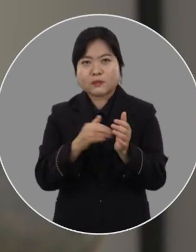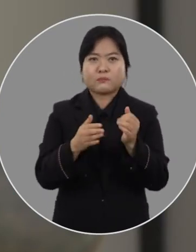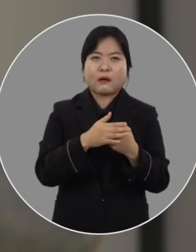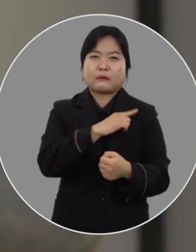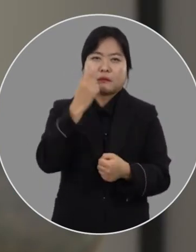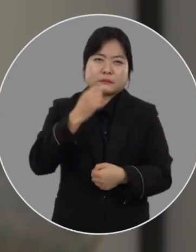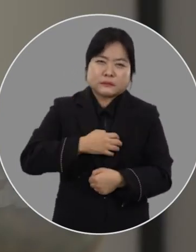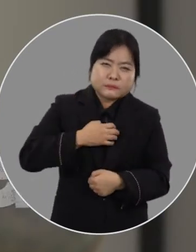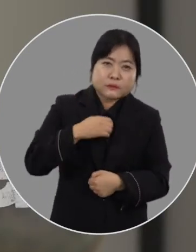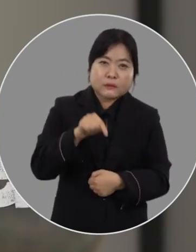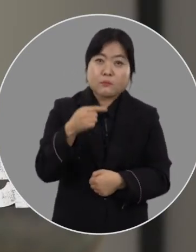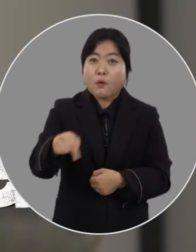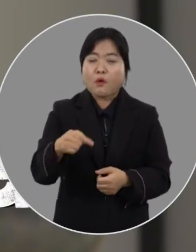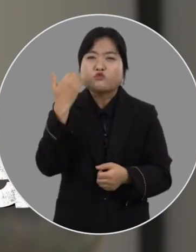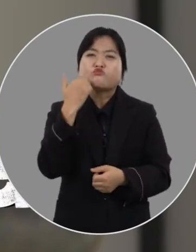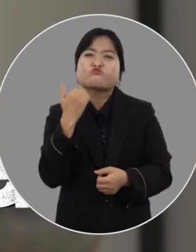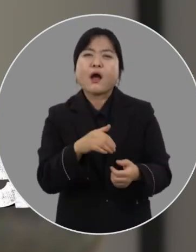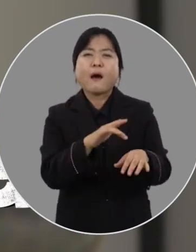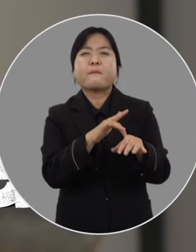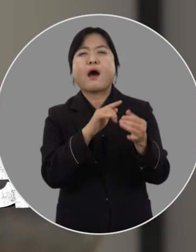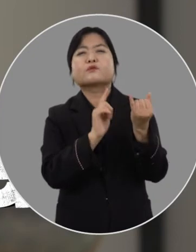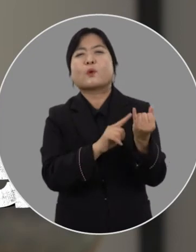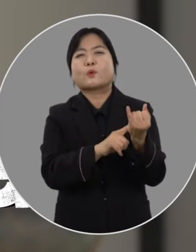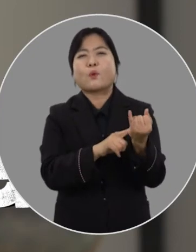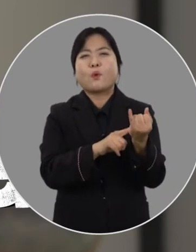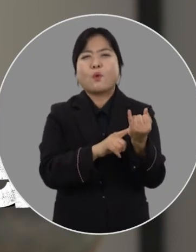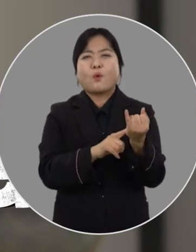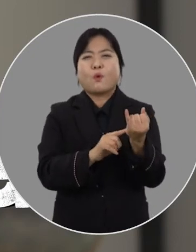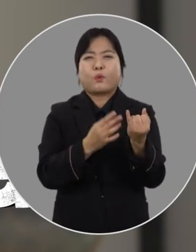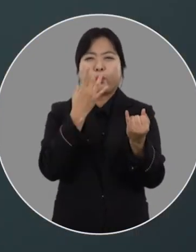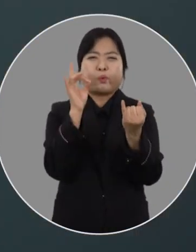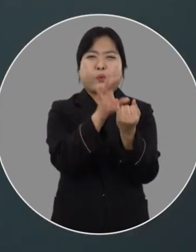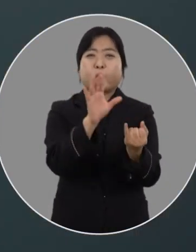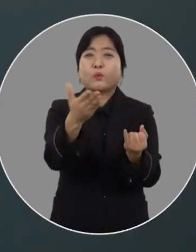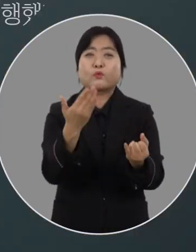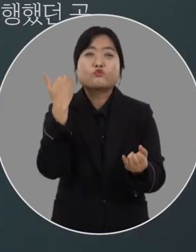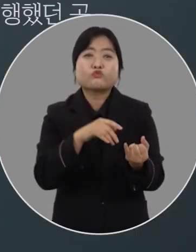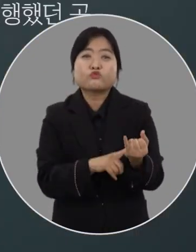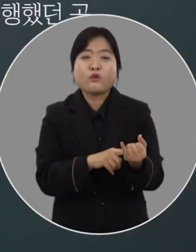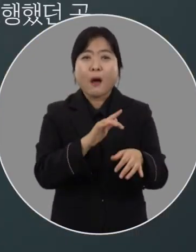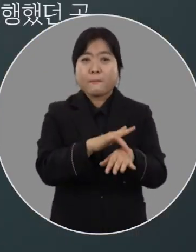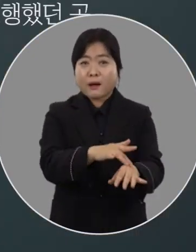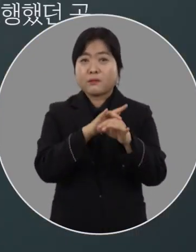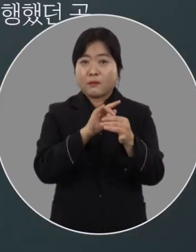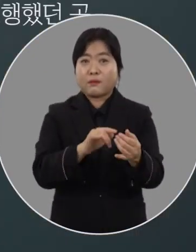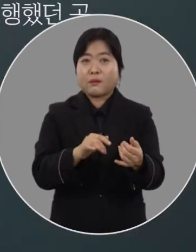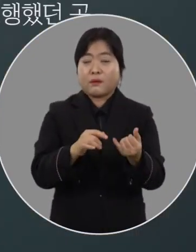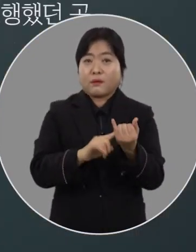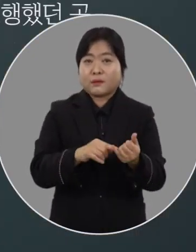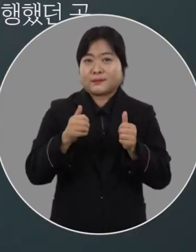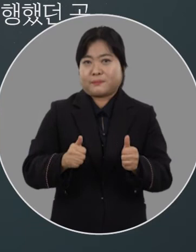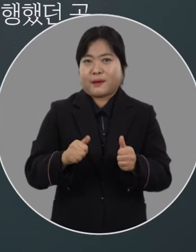가장 슬펐던 것은 누가 마녀로서 몰렸나 하는 것입니다. 마녀 재판이 가장